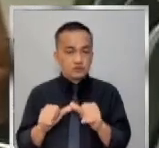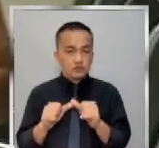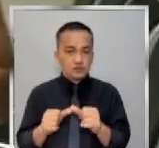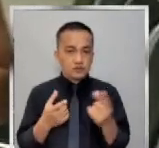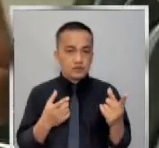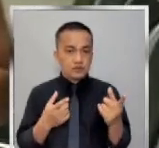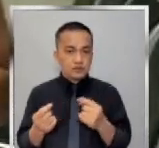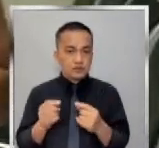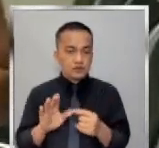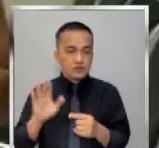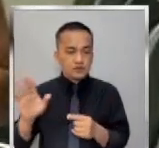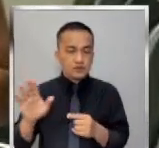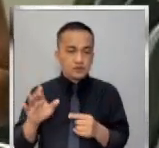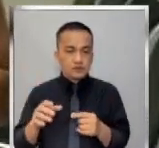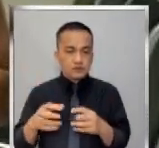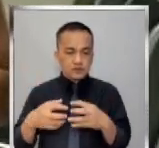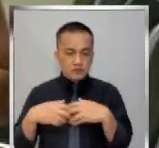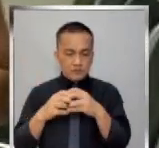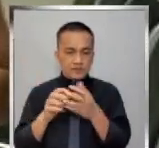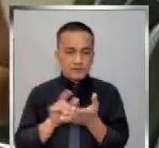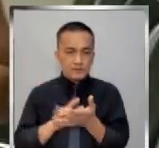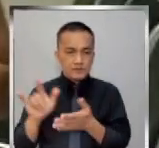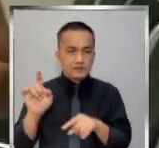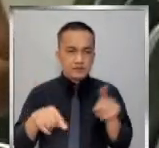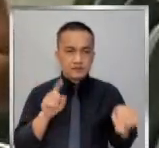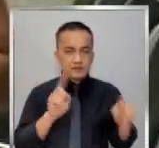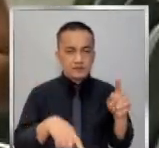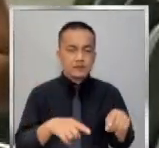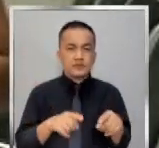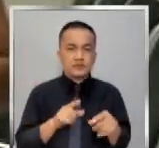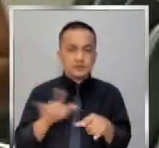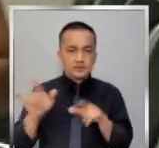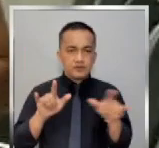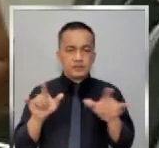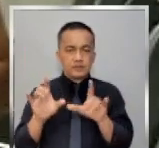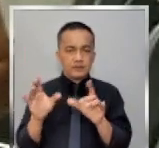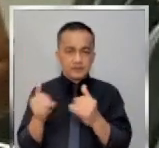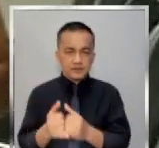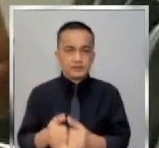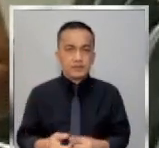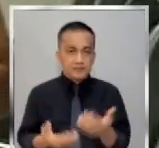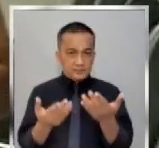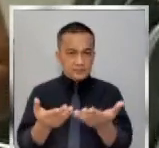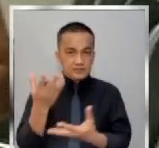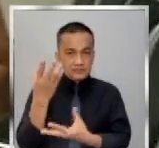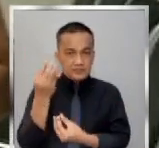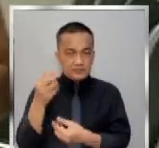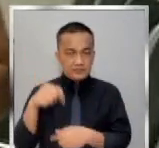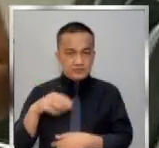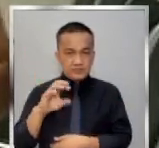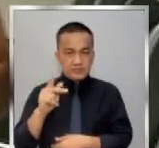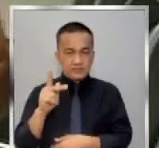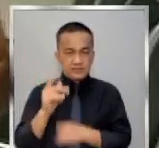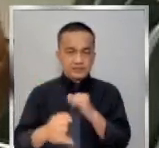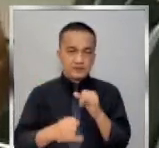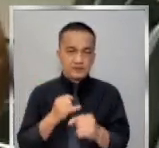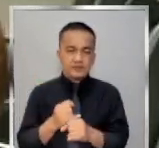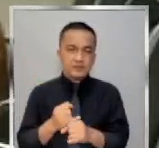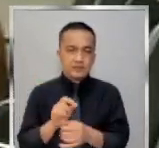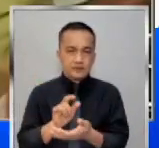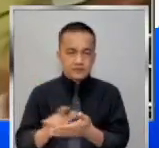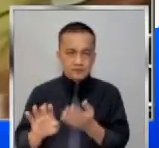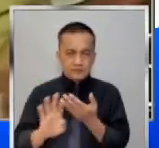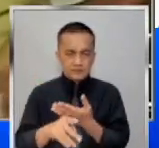naman na recovery flights ng iba't ibang airline companies. At yan muna ang latest mula dito sa Clark International Airport. Balik sa iyo,